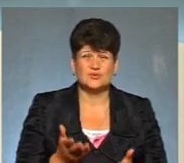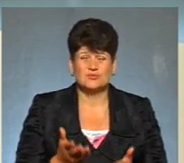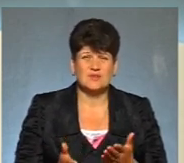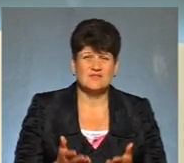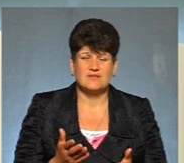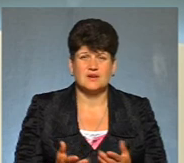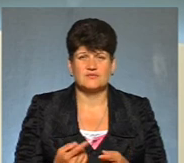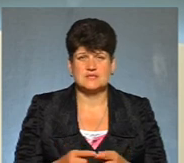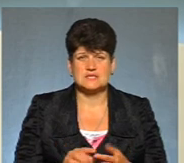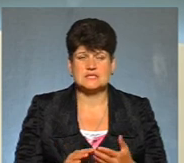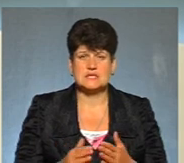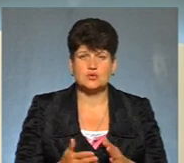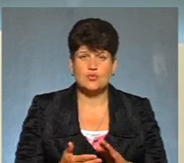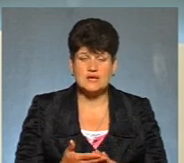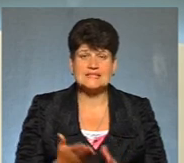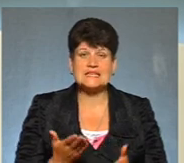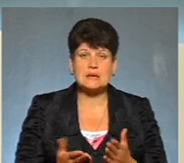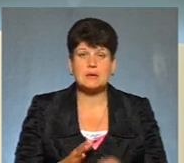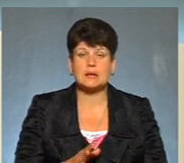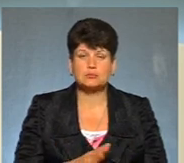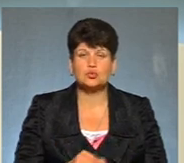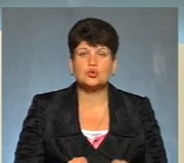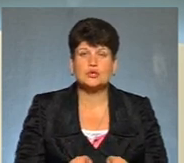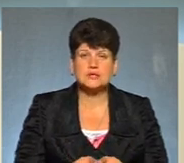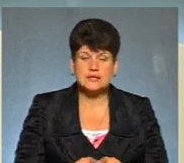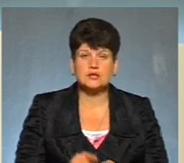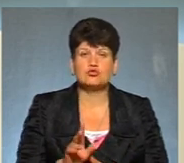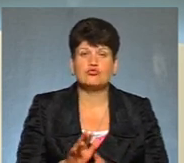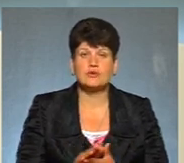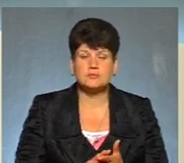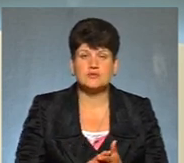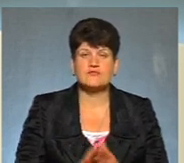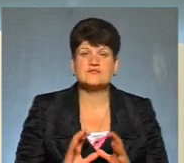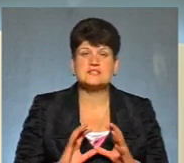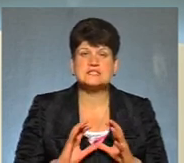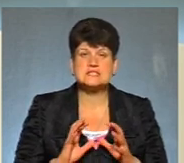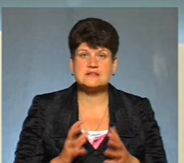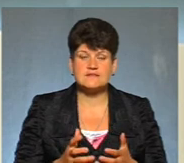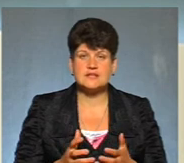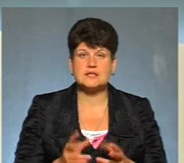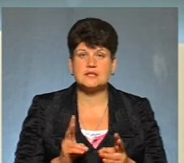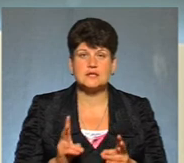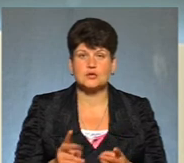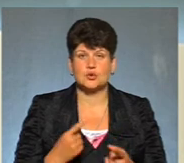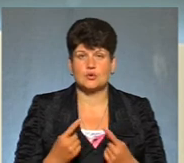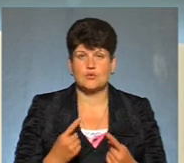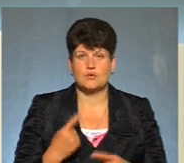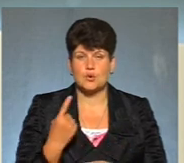такій ситуації. Якби було так, то, вибачте, в світі би ніхто не вів мову